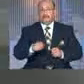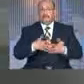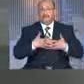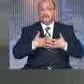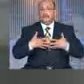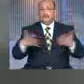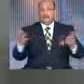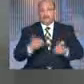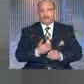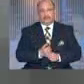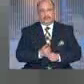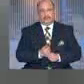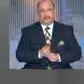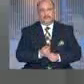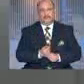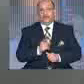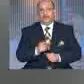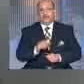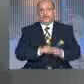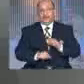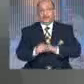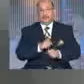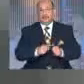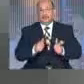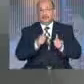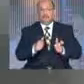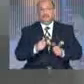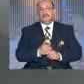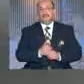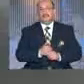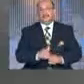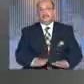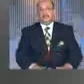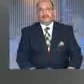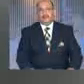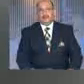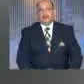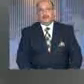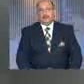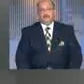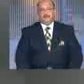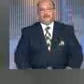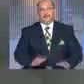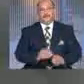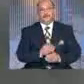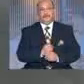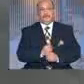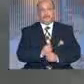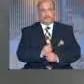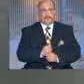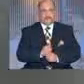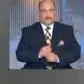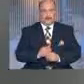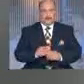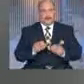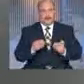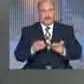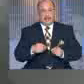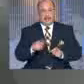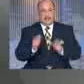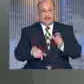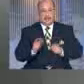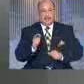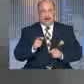في أطوار تجسيد قرار إحداث كلية الطب مدنين، من شأنه أن يبعث برسالة طمأنة في انتظار مرحلة أخرى